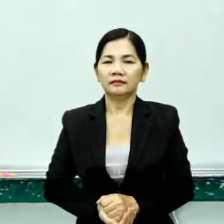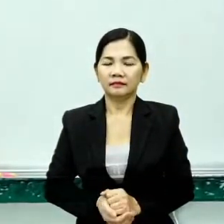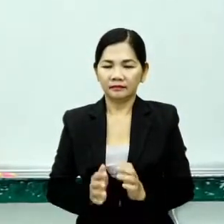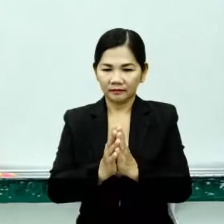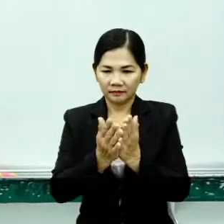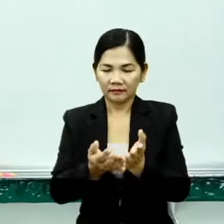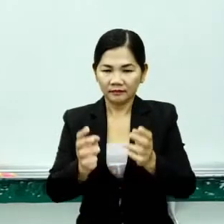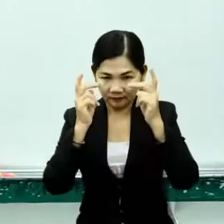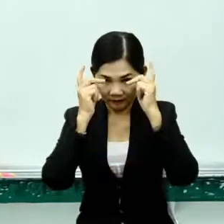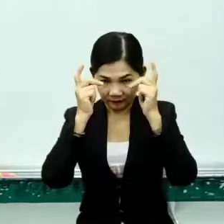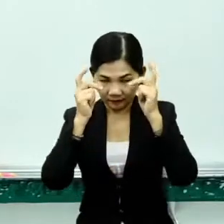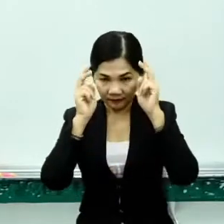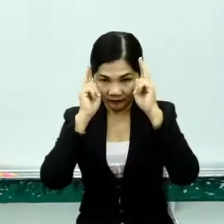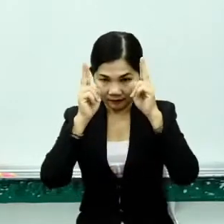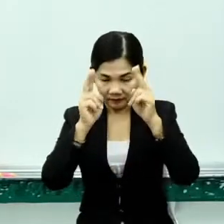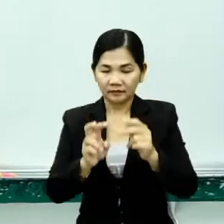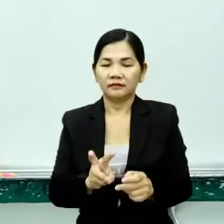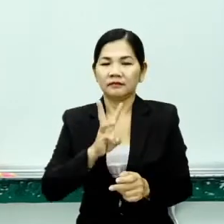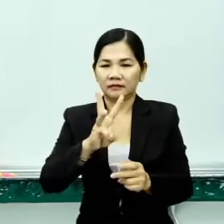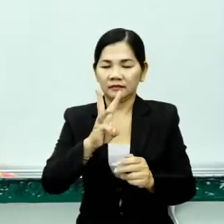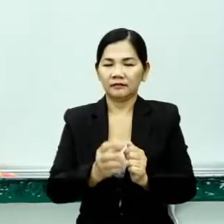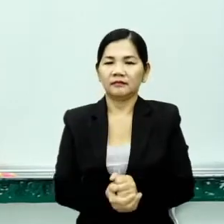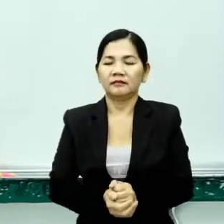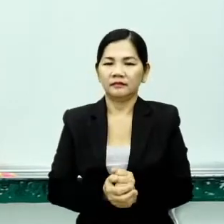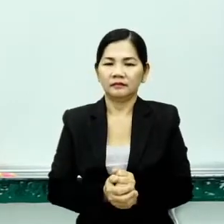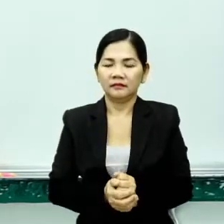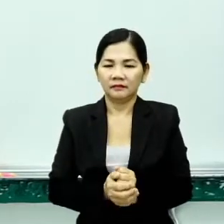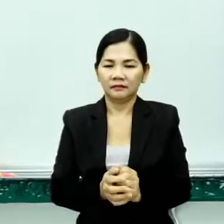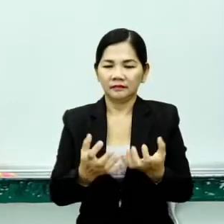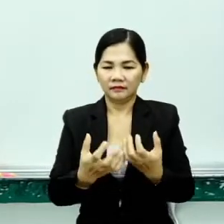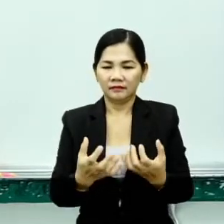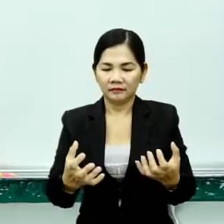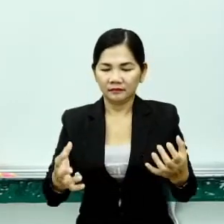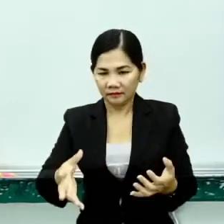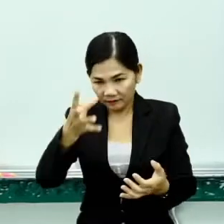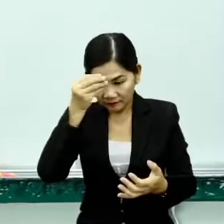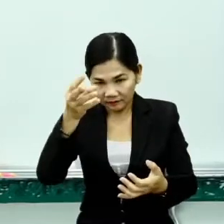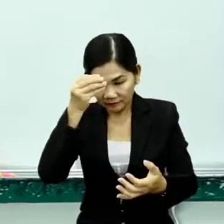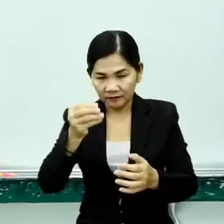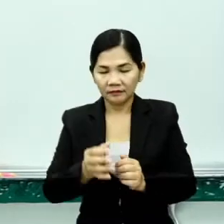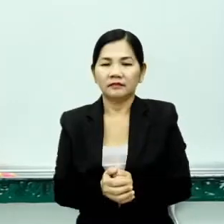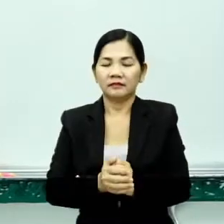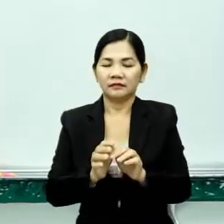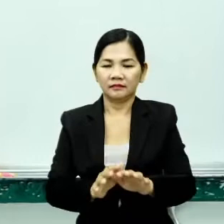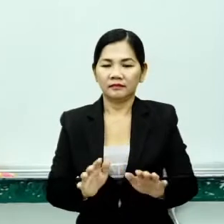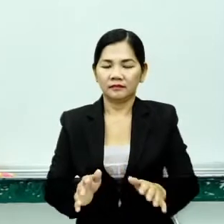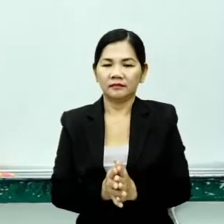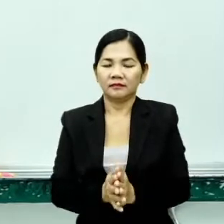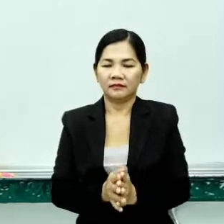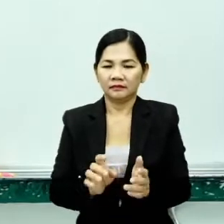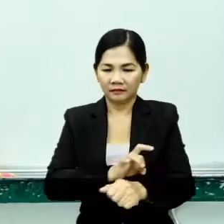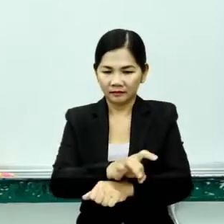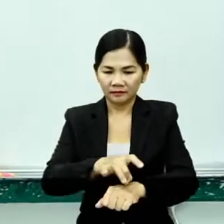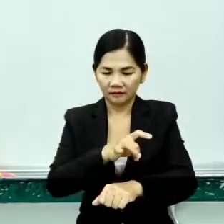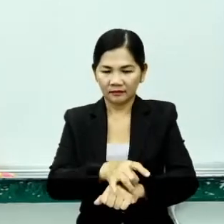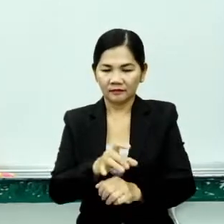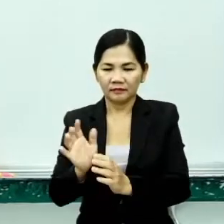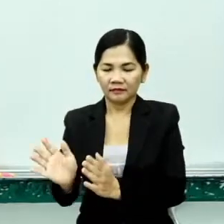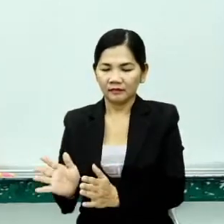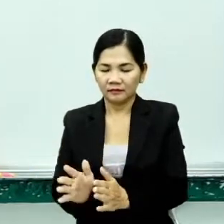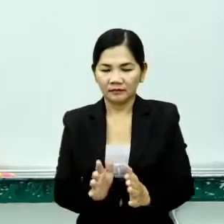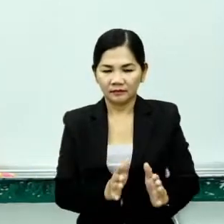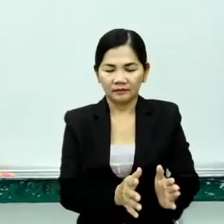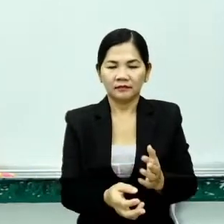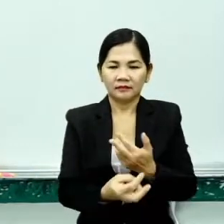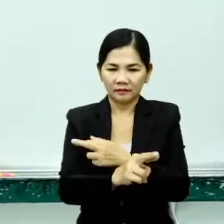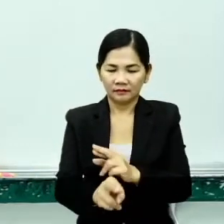xếp hơi sắc xa cô thân nặng tịt bấy chà nâng xong phải rẻ sắc xá rồi bạc cồn chà chắc này cứ tục về bàn tách chà đầm bầy con